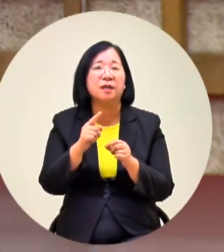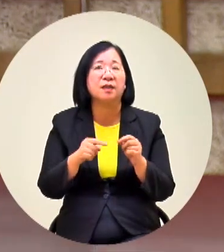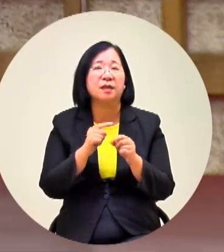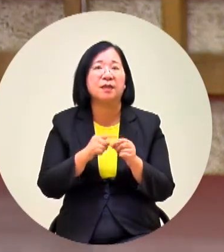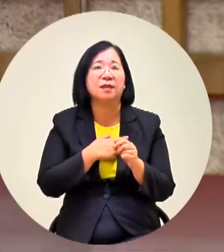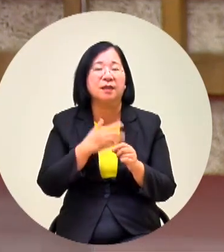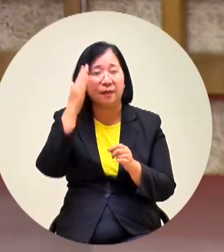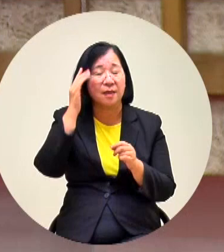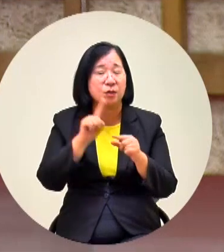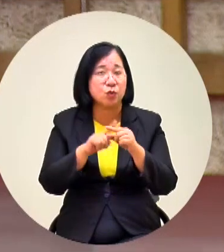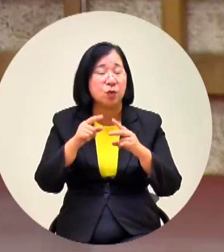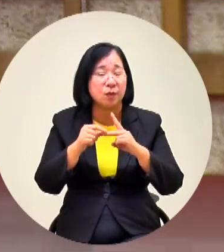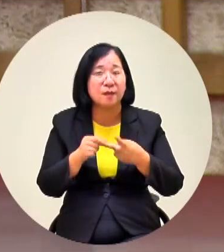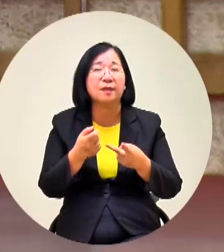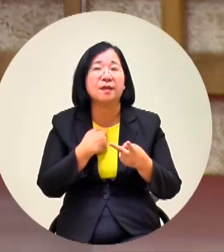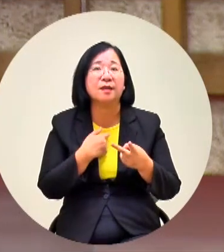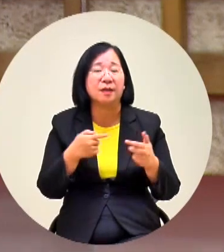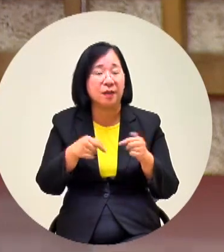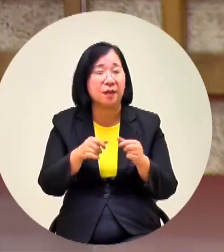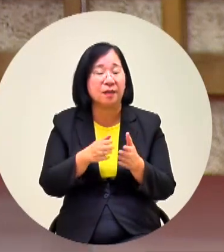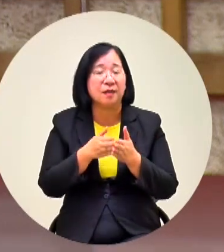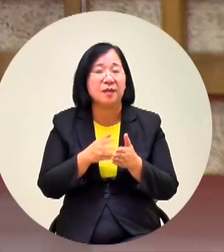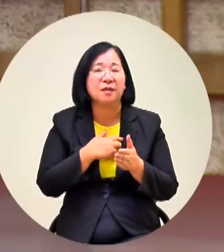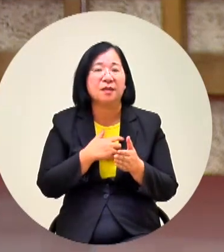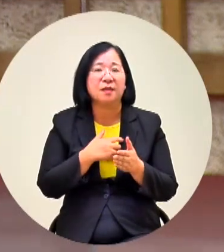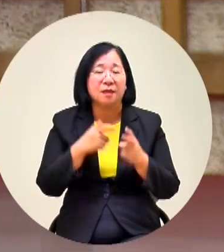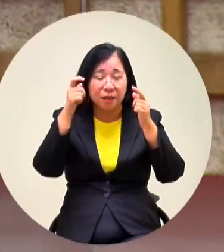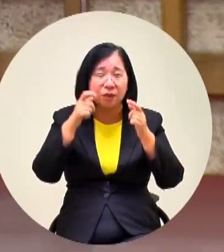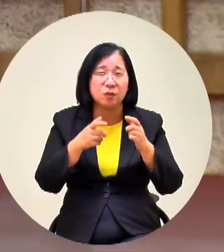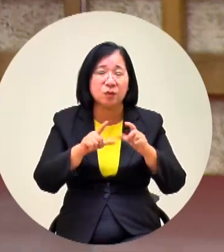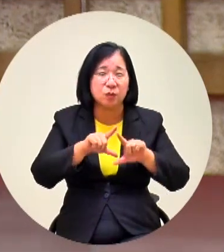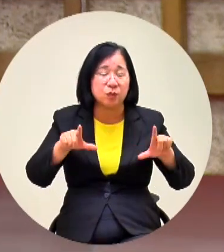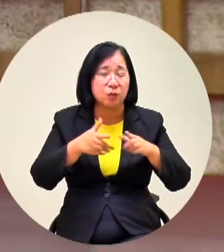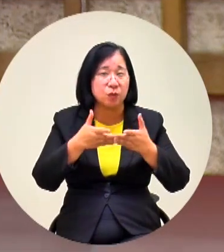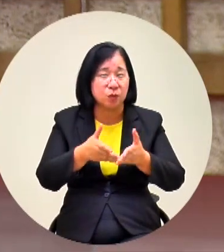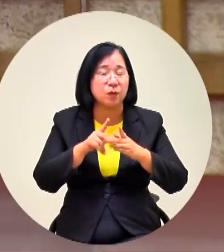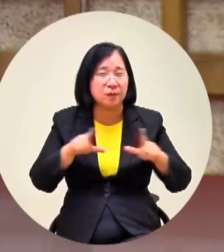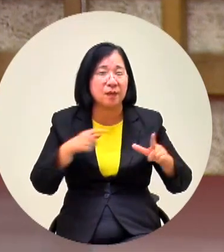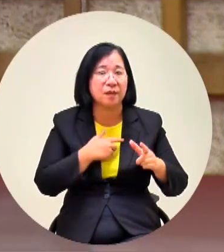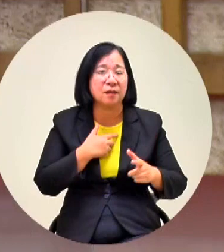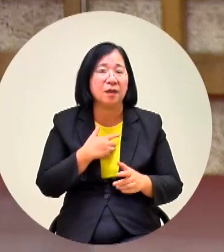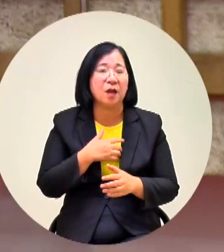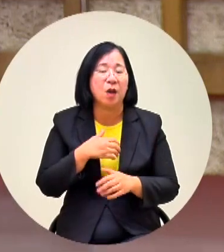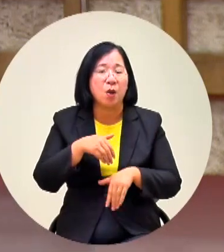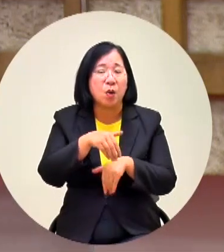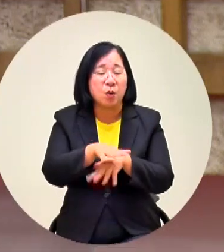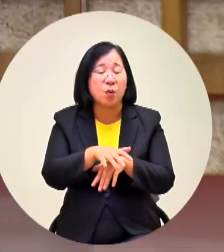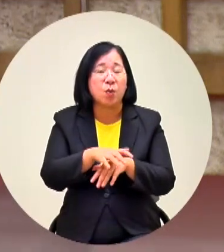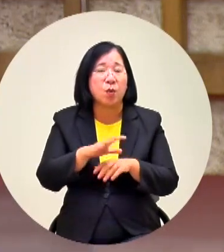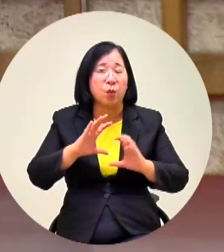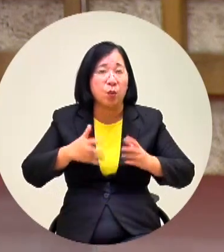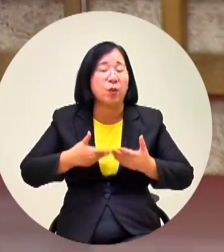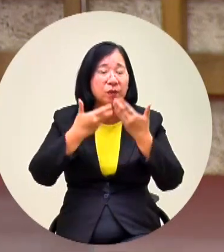在接下来高雄几个重大活动里面，包括国庆烟火，包括我们明年台湾灯会，甚至明年台湾设计展，都